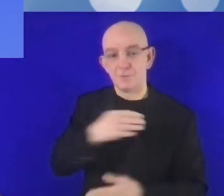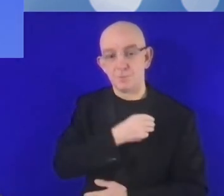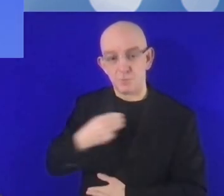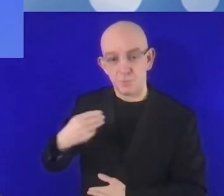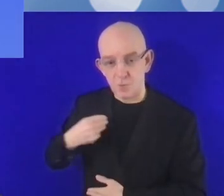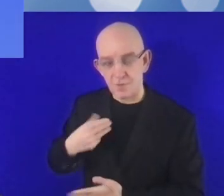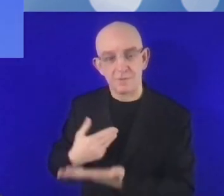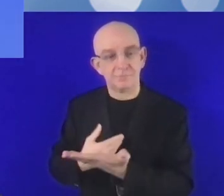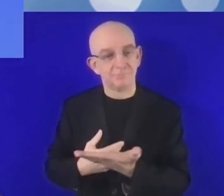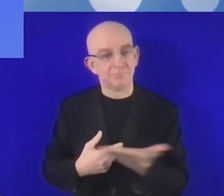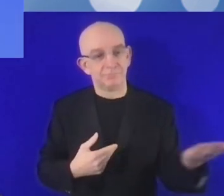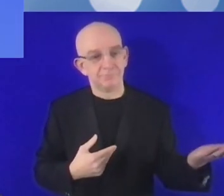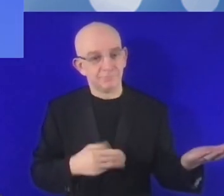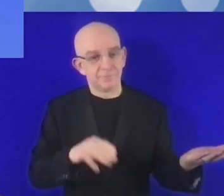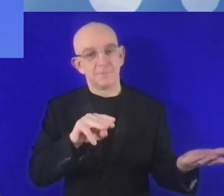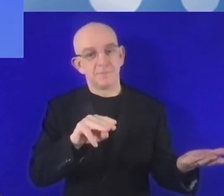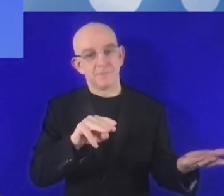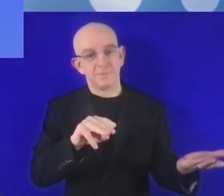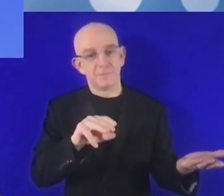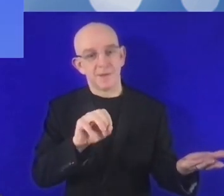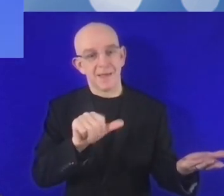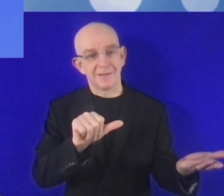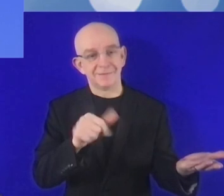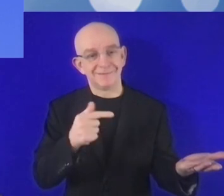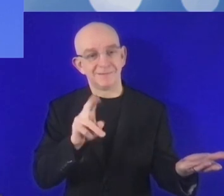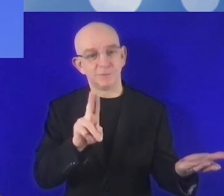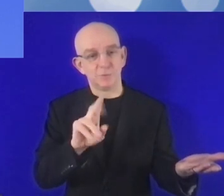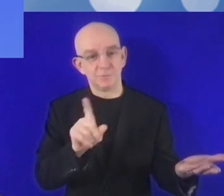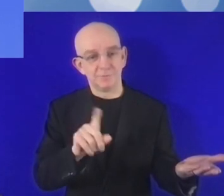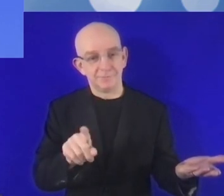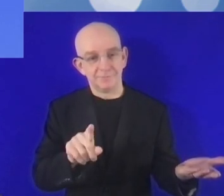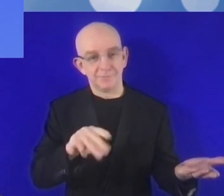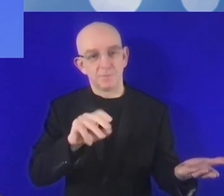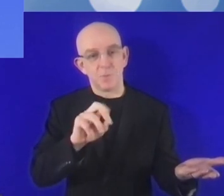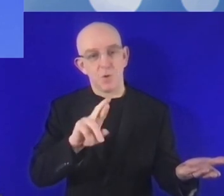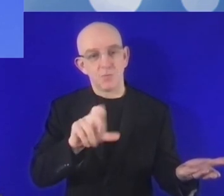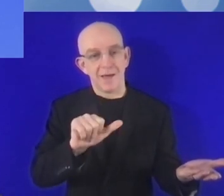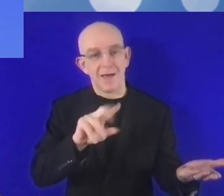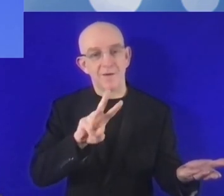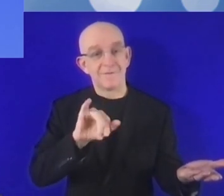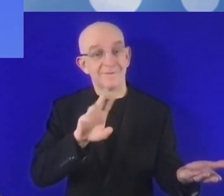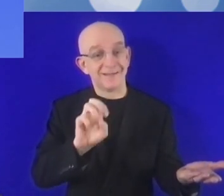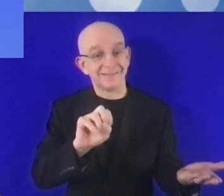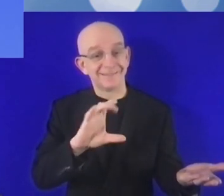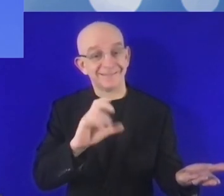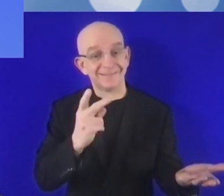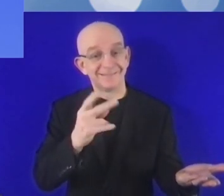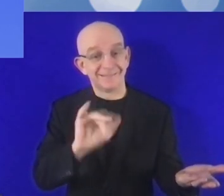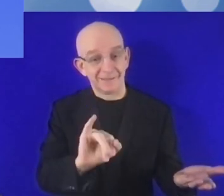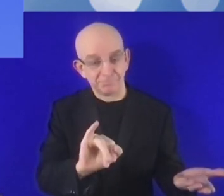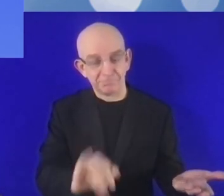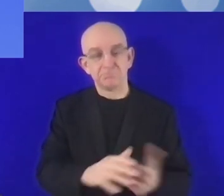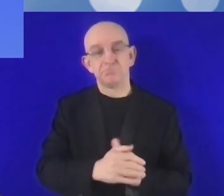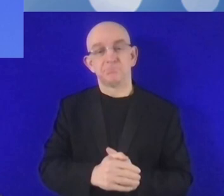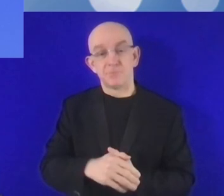敬的总统阁下，尊敬的总理阁下。 Krupa, Mayor of Katowice, Honorable